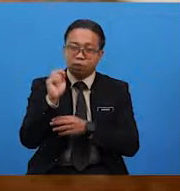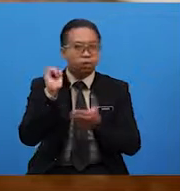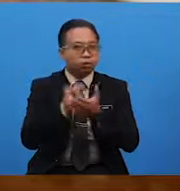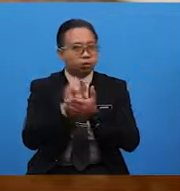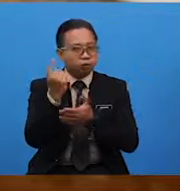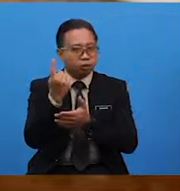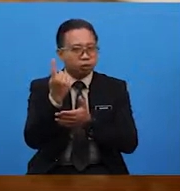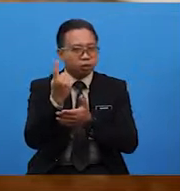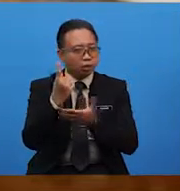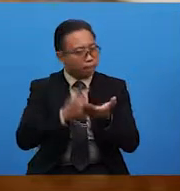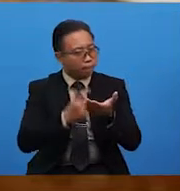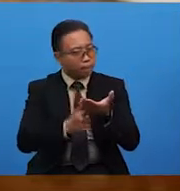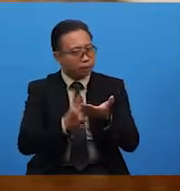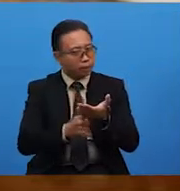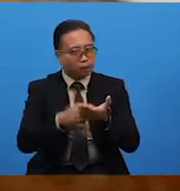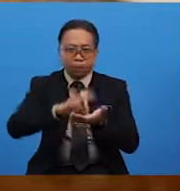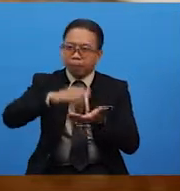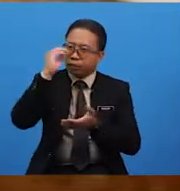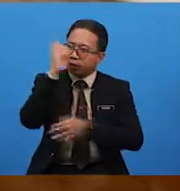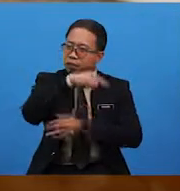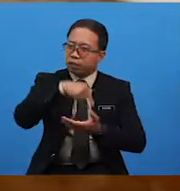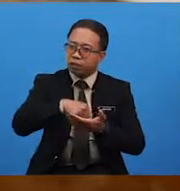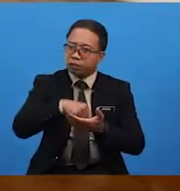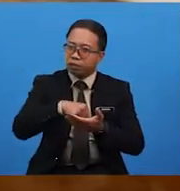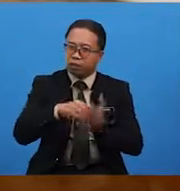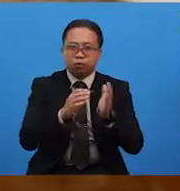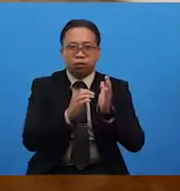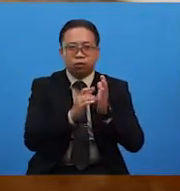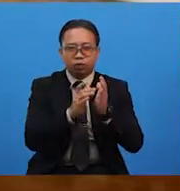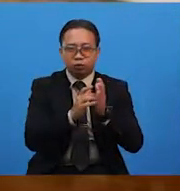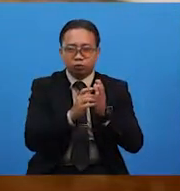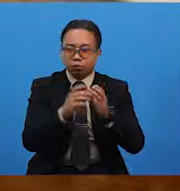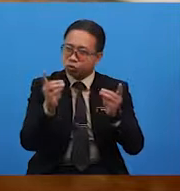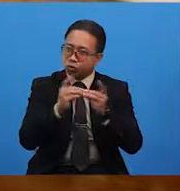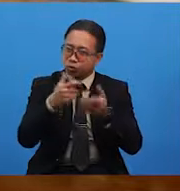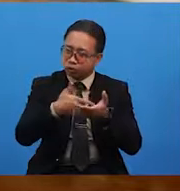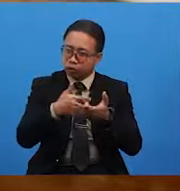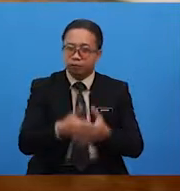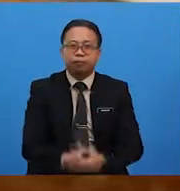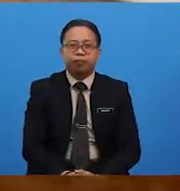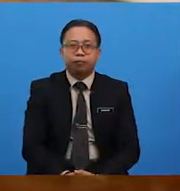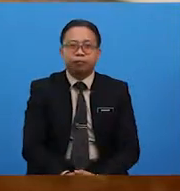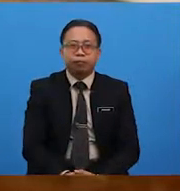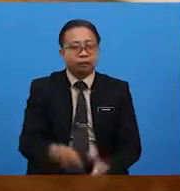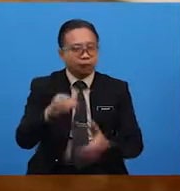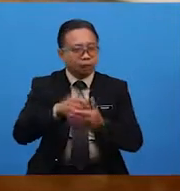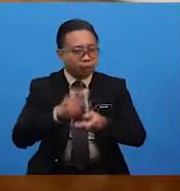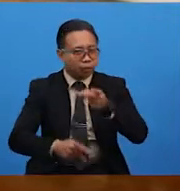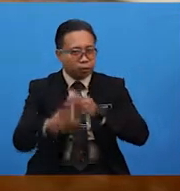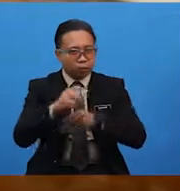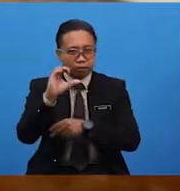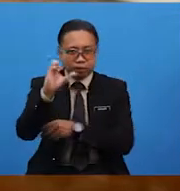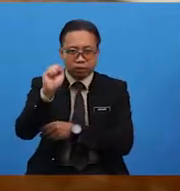Ajeng perbincangan dan juta pembelajaran kita pada hari ini Insya Allah kita akan bertemu dalam episode yang berikutnya dalam program apoan